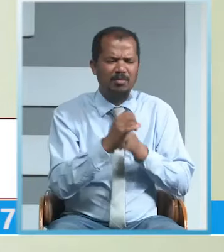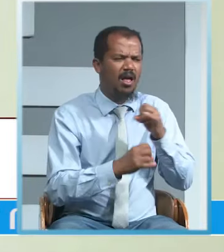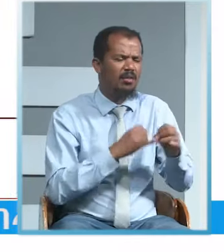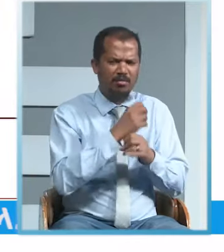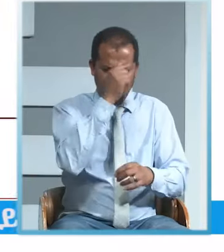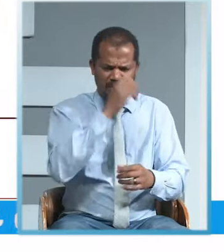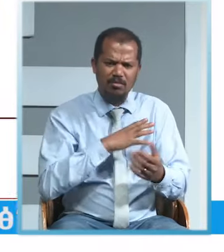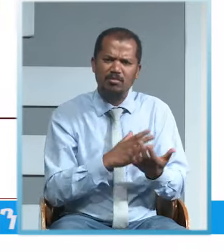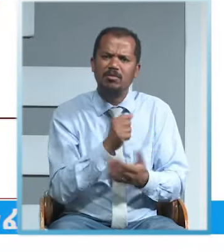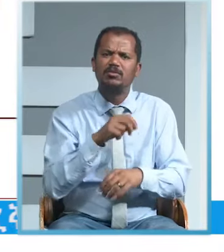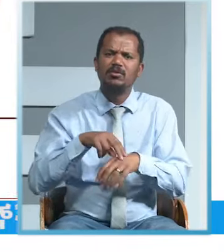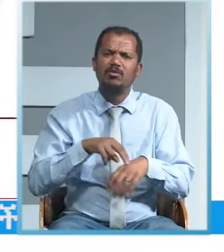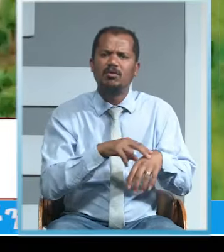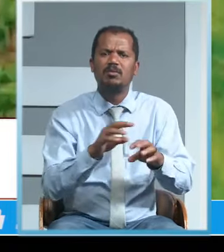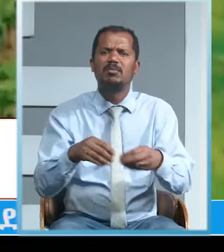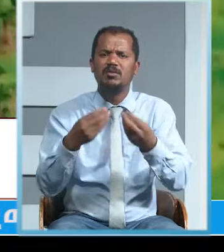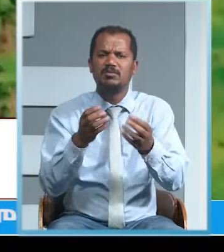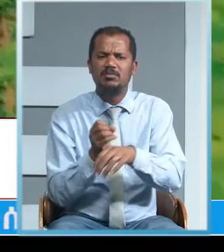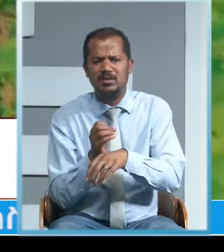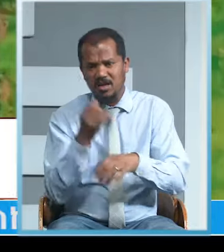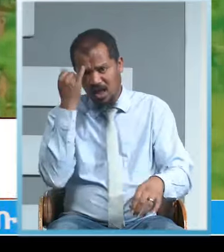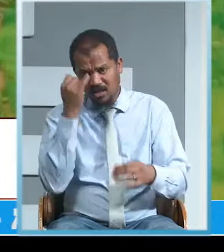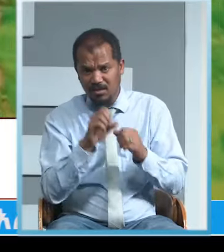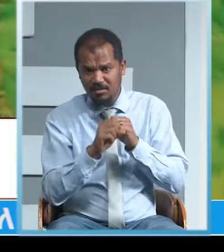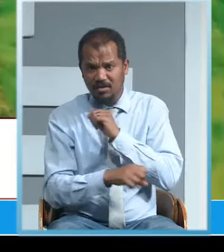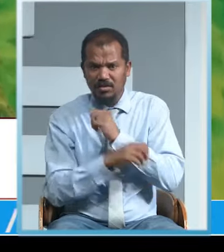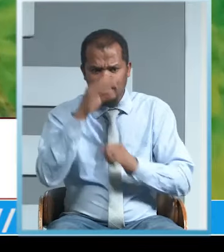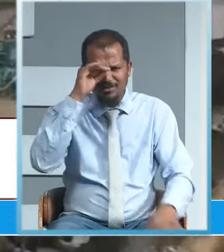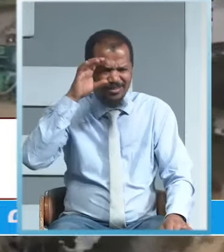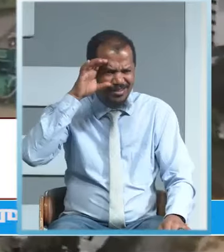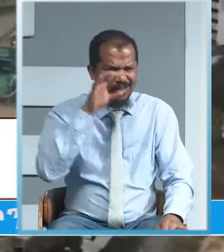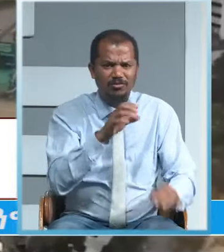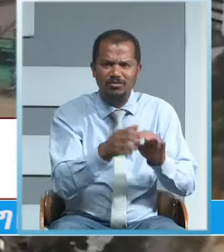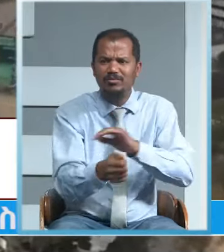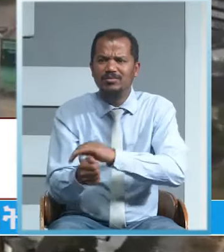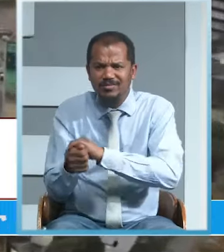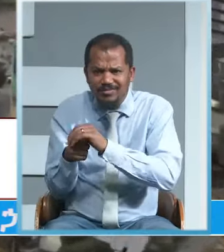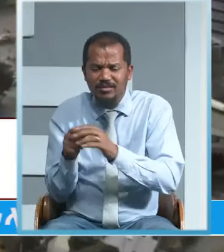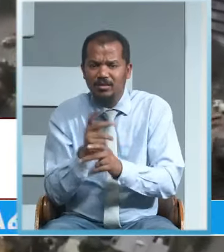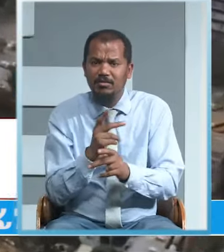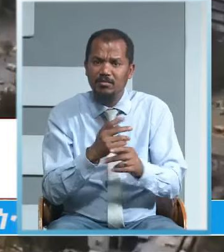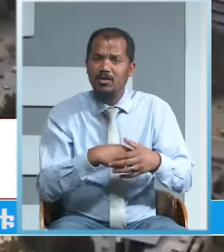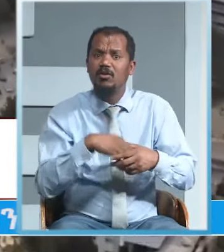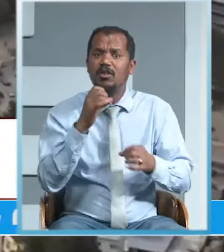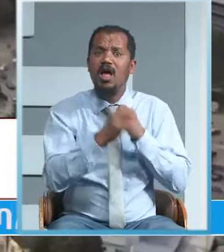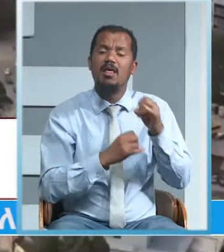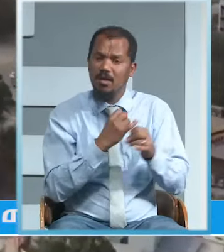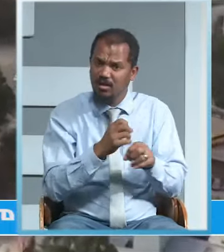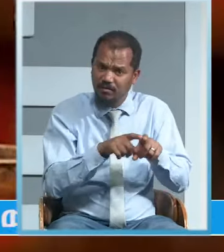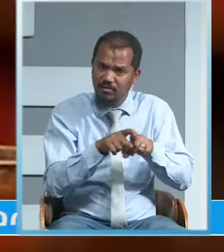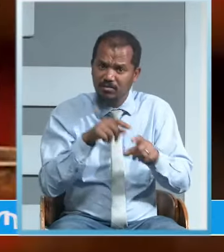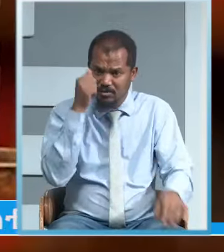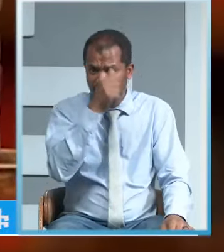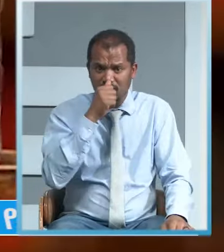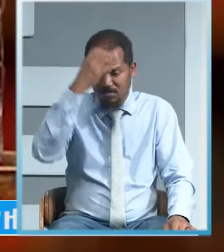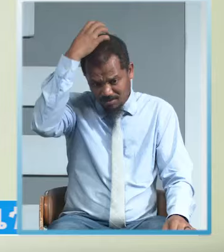የሰብአዊ መብቶች ተቋማት በተሰጠው ምክረ ሀሳብ መሰረት ሰዎችን አስገድዶ ከመሰወር ለመጠበቅ የወጣውን ዓለም አቀፍ ስምምነት